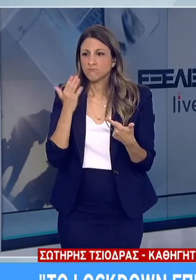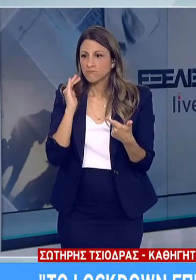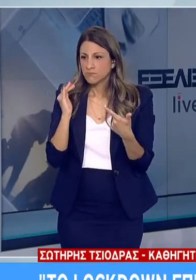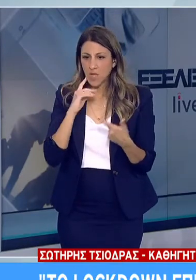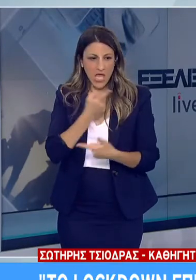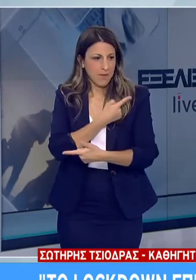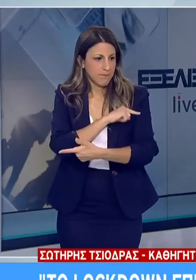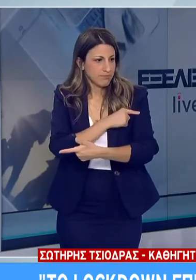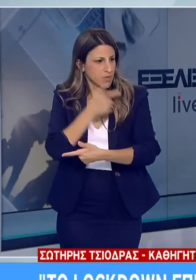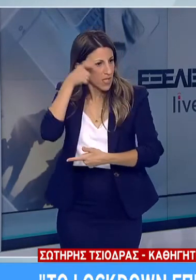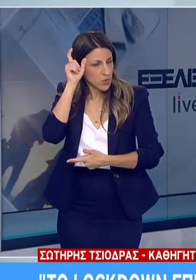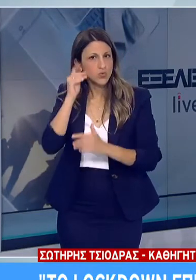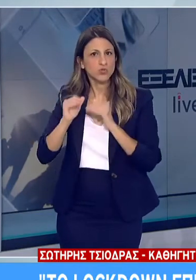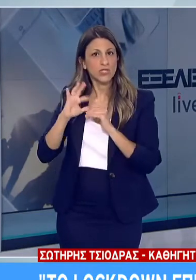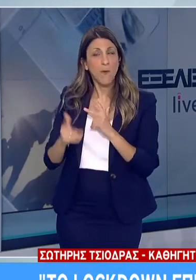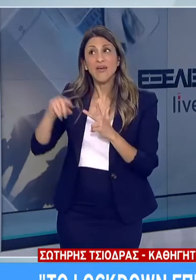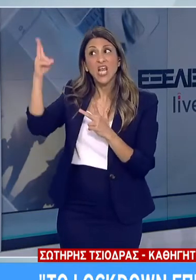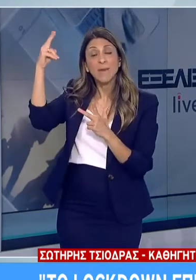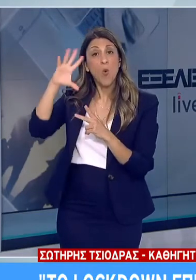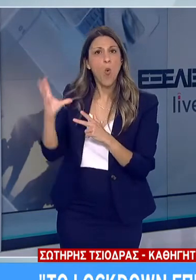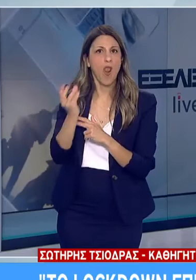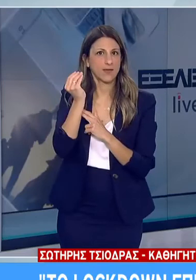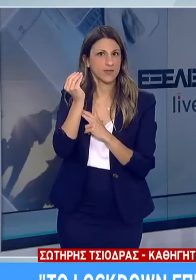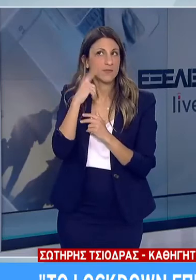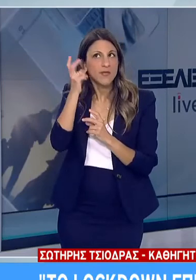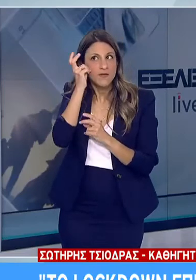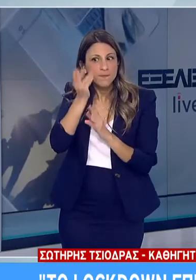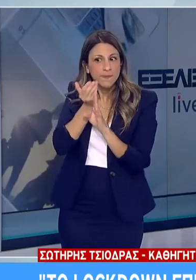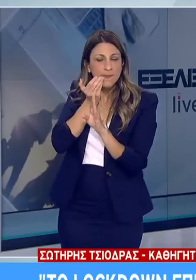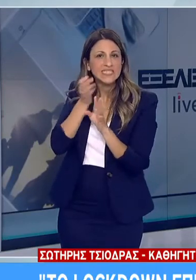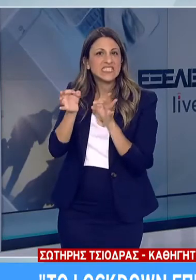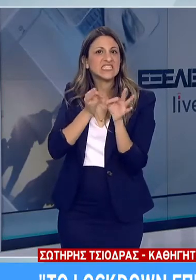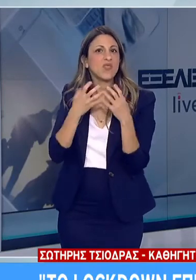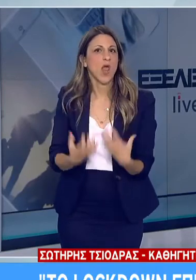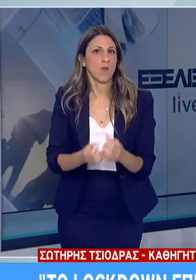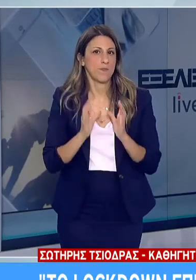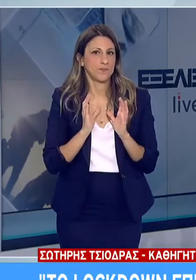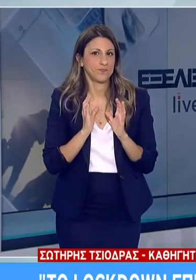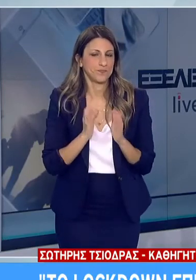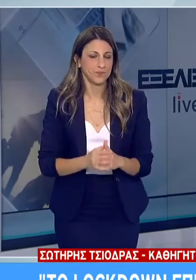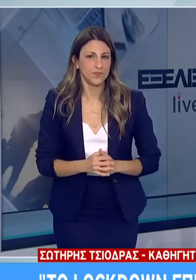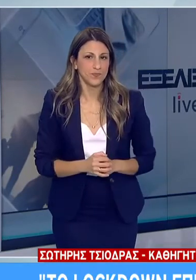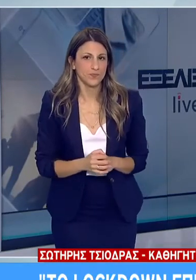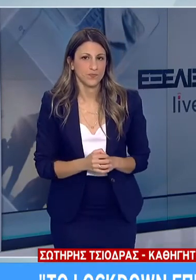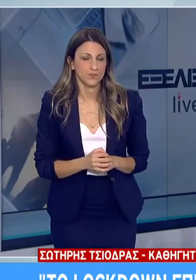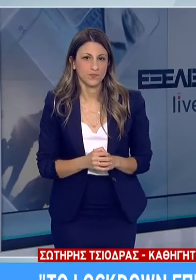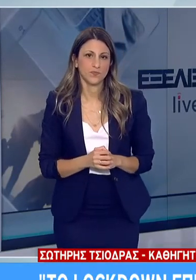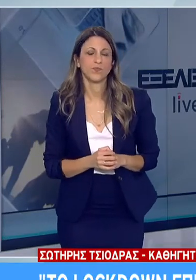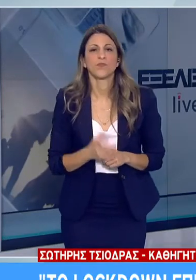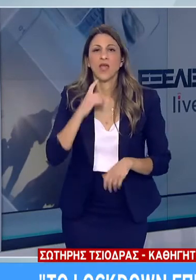για τους επαγγελματίες υγείας μέχρι τον κλιματισμό. Είναι πολύ λεπτός ο χειρισμός του ιού και μας λύνει και επιστημονικά